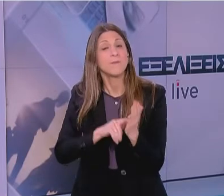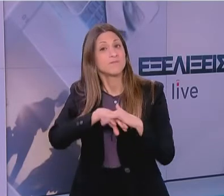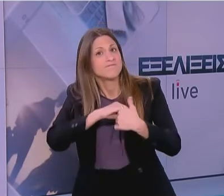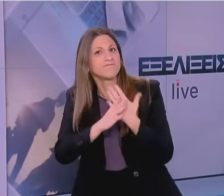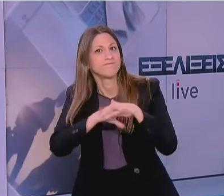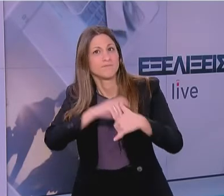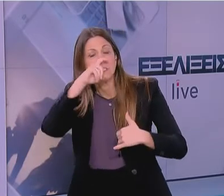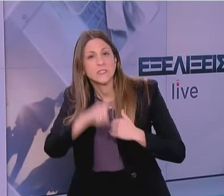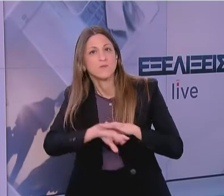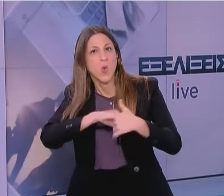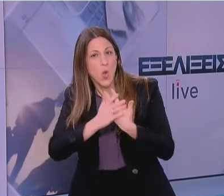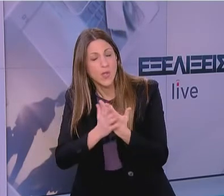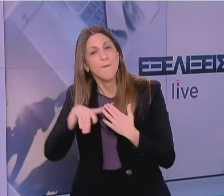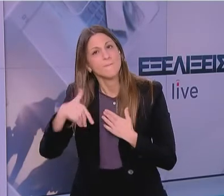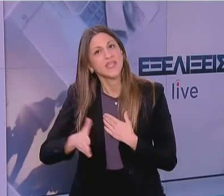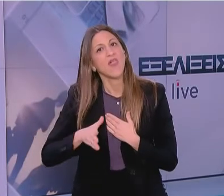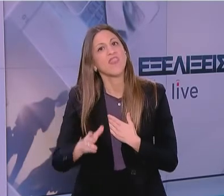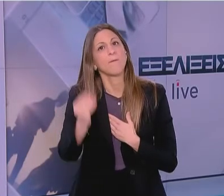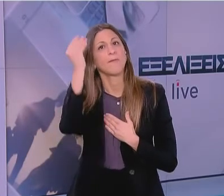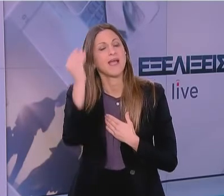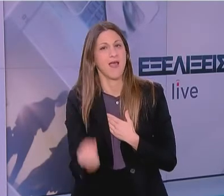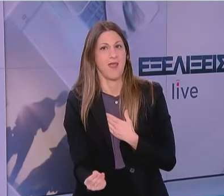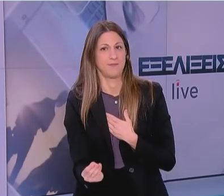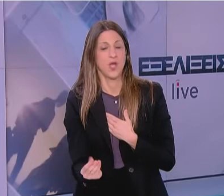πολύ πιθανότερο να πάμε καλά.